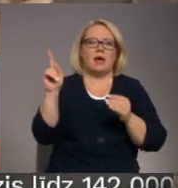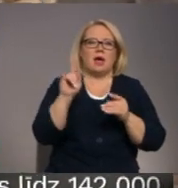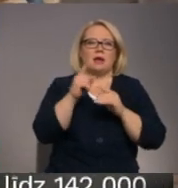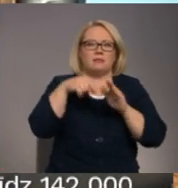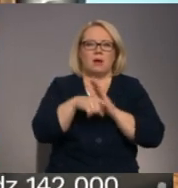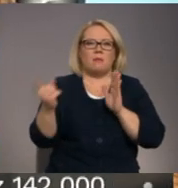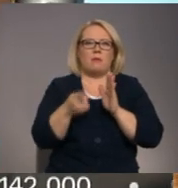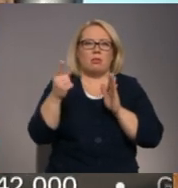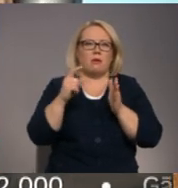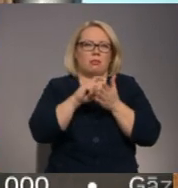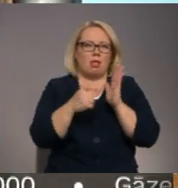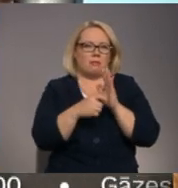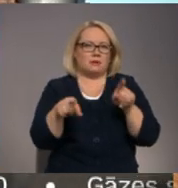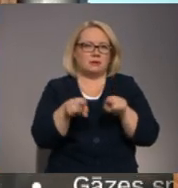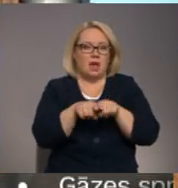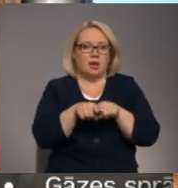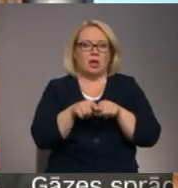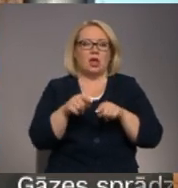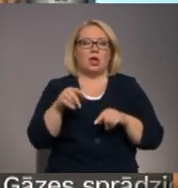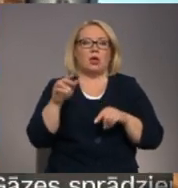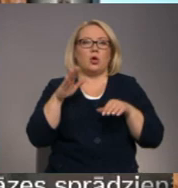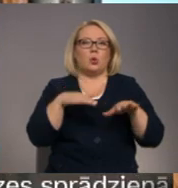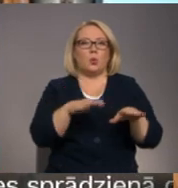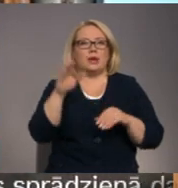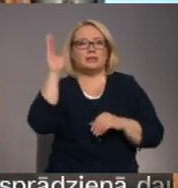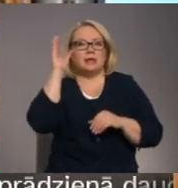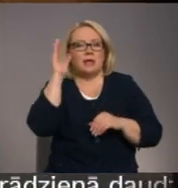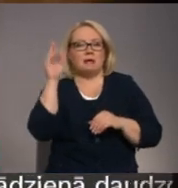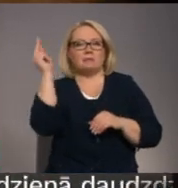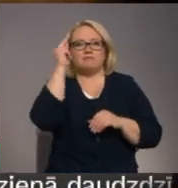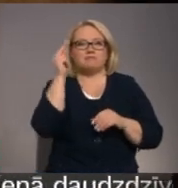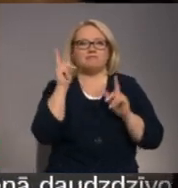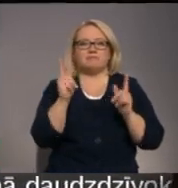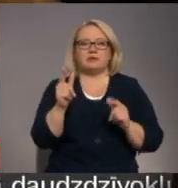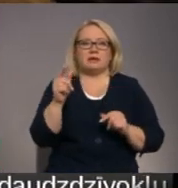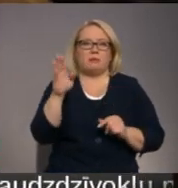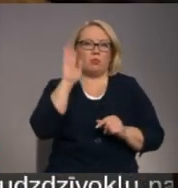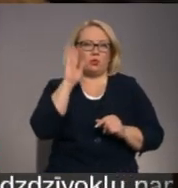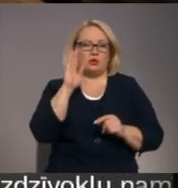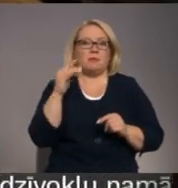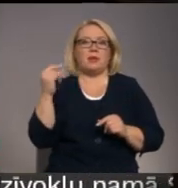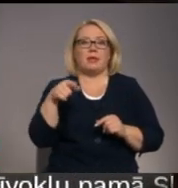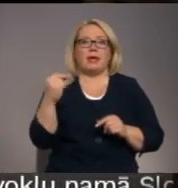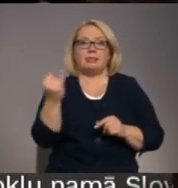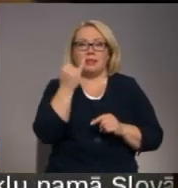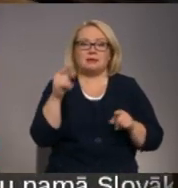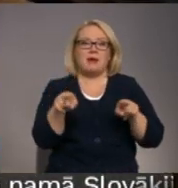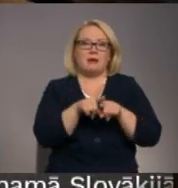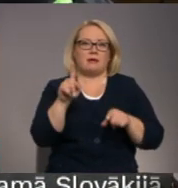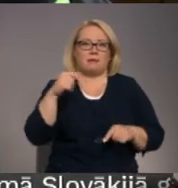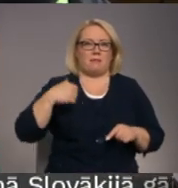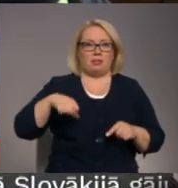kuģiem. Jūras zinības apgūt pašreiz vairāk izvēlējušies zēni, taču interesi par šo programmu ir arī no meiteņu